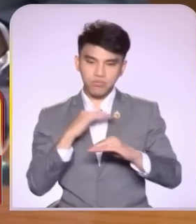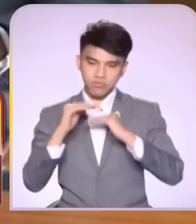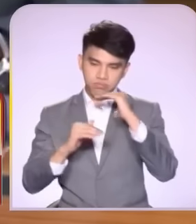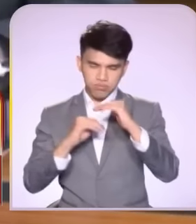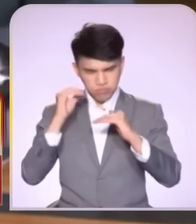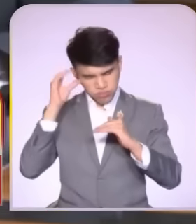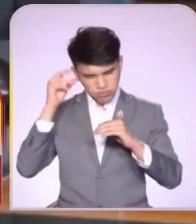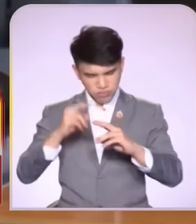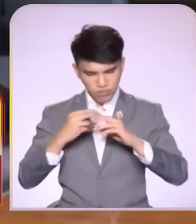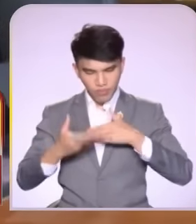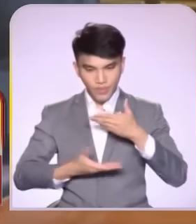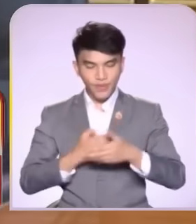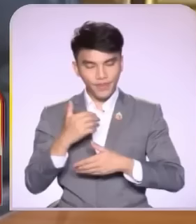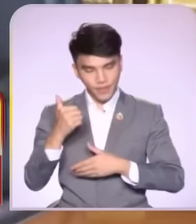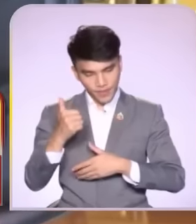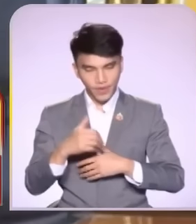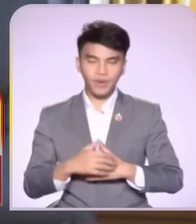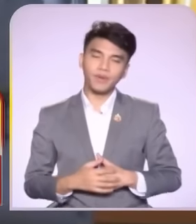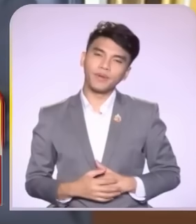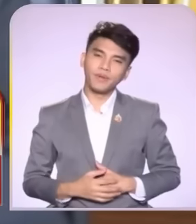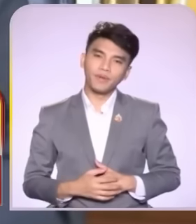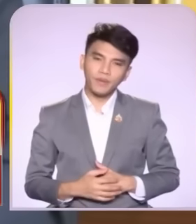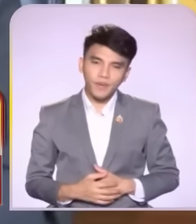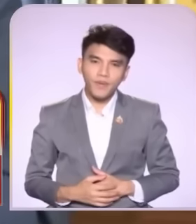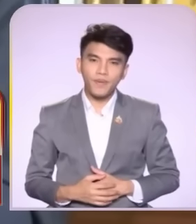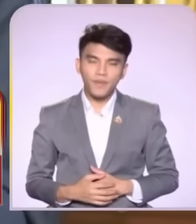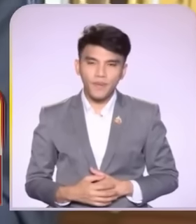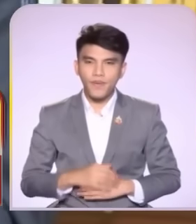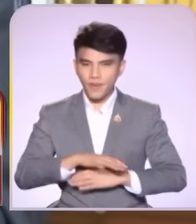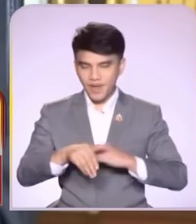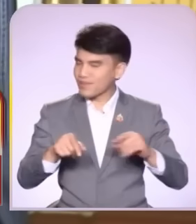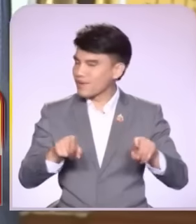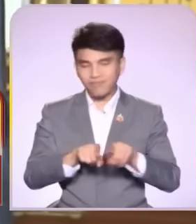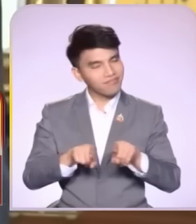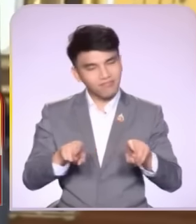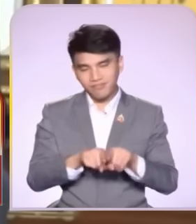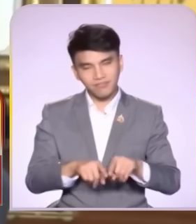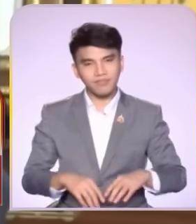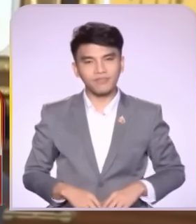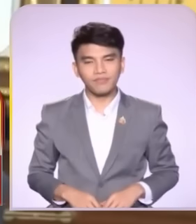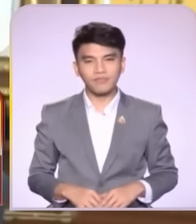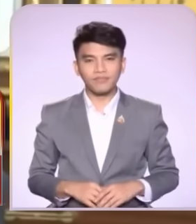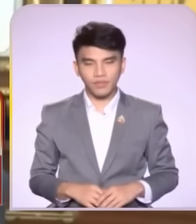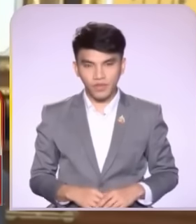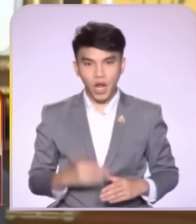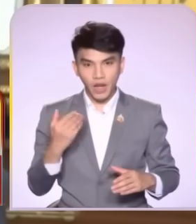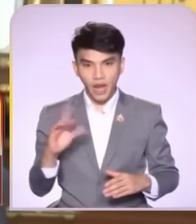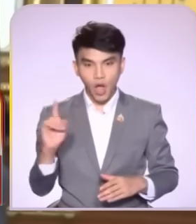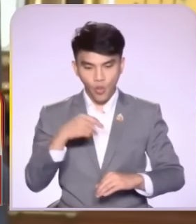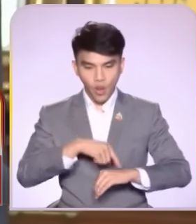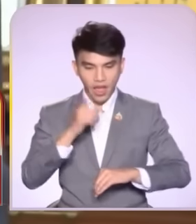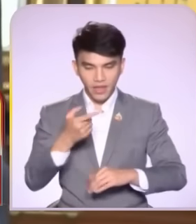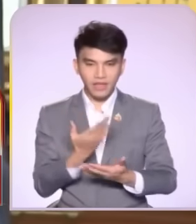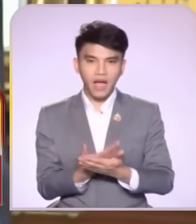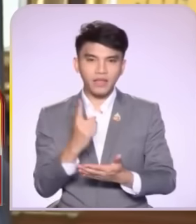พัฒนาความรู้จะได้ขายของขายอะไรอยู่กับบ้านความประสงค์เพราะนะทุกๆรายเนี่ยเหมือนกันที่ส่งมาเนี่ยนะครับนะพอหลังจากนั้นพอถึงเวลา